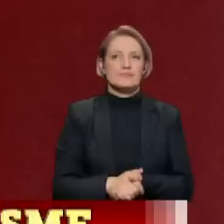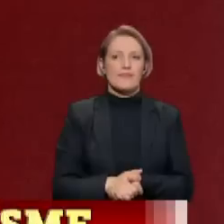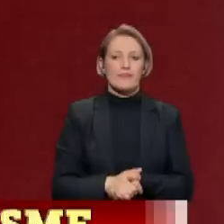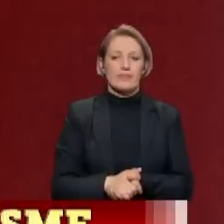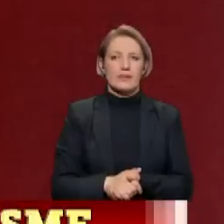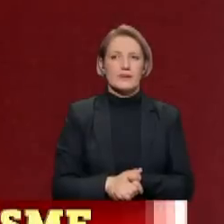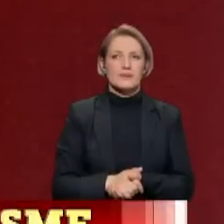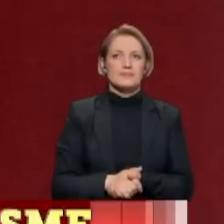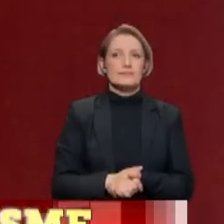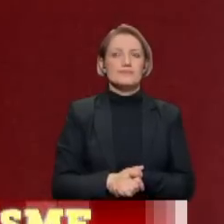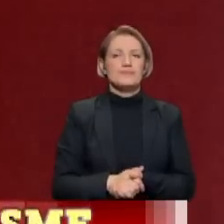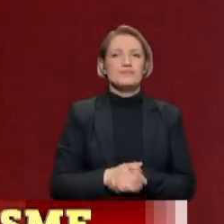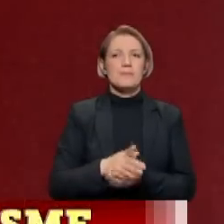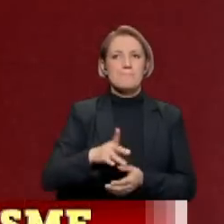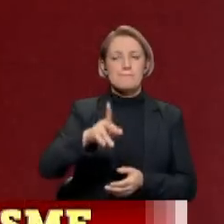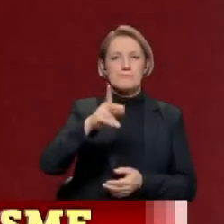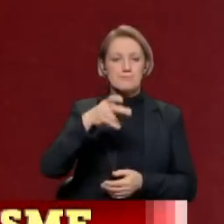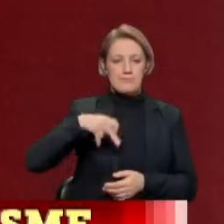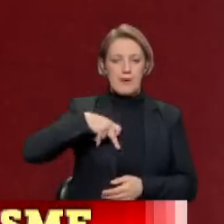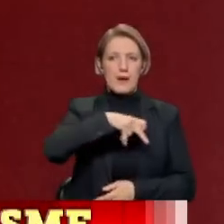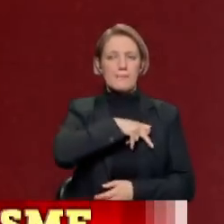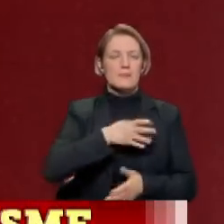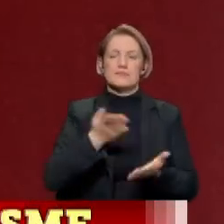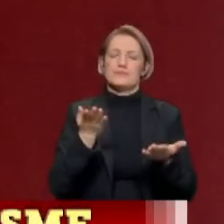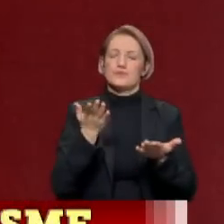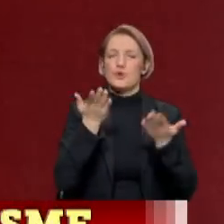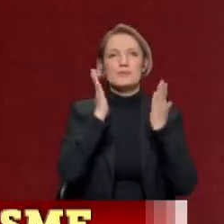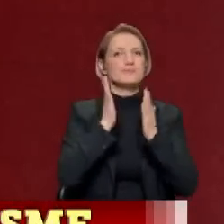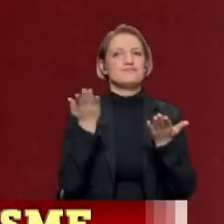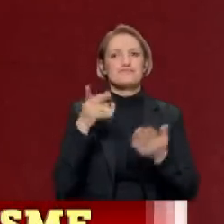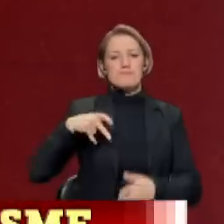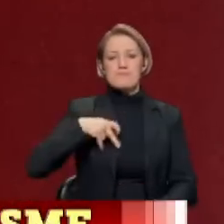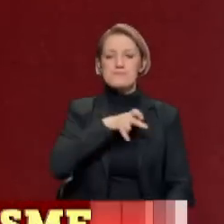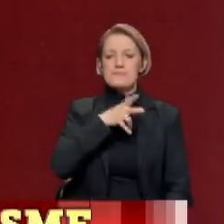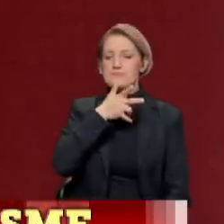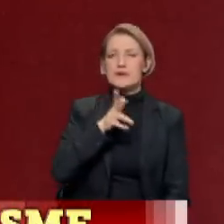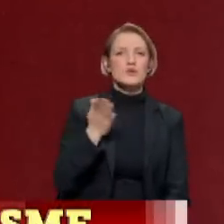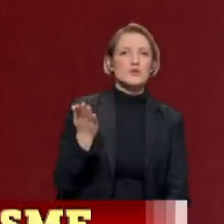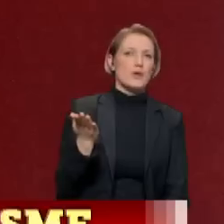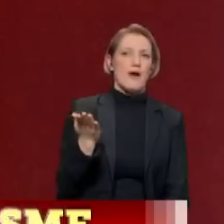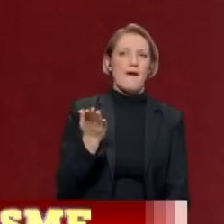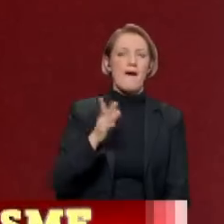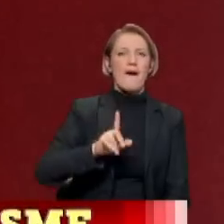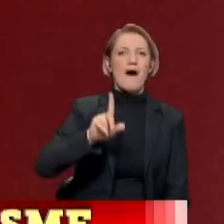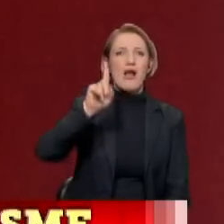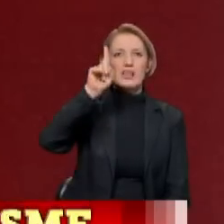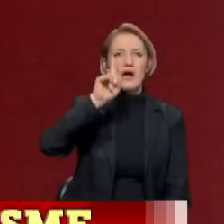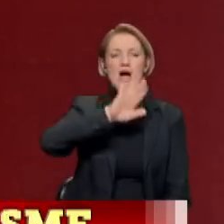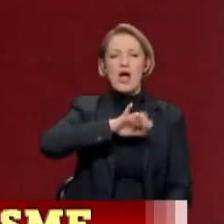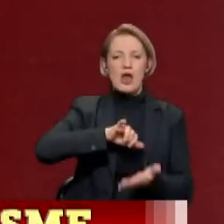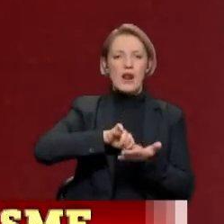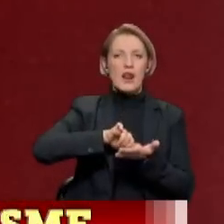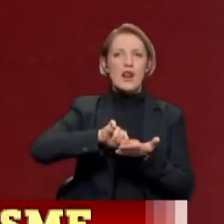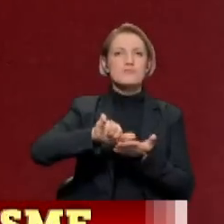şuna benzetmişler. Yani peygambere haşa benzetiyorlar. Allah'ın tüm vasıflarını üzerinde taşıyor